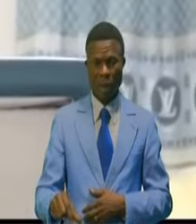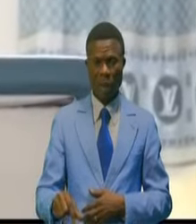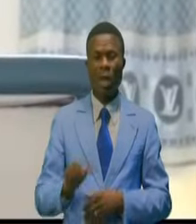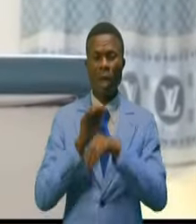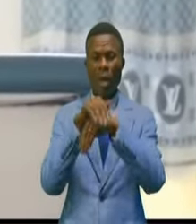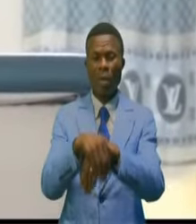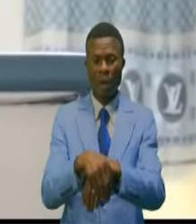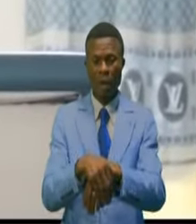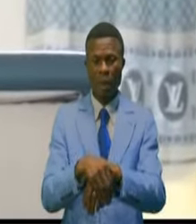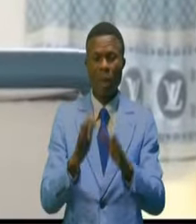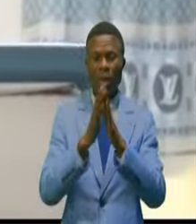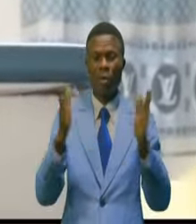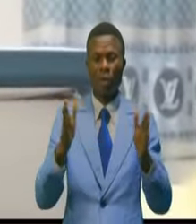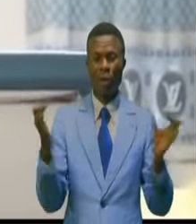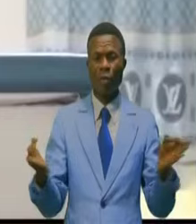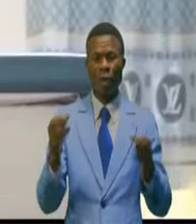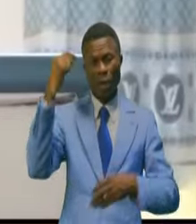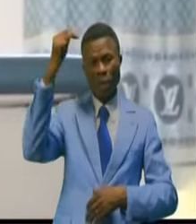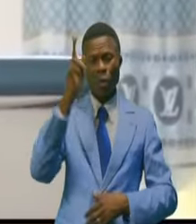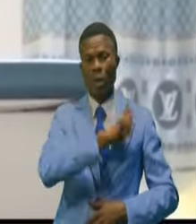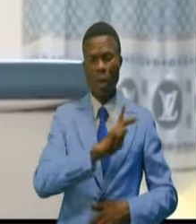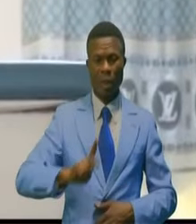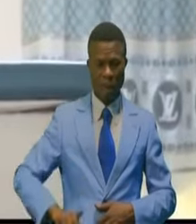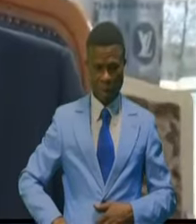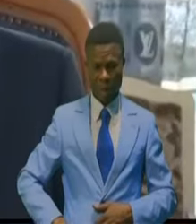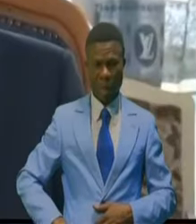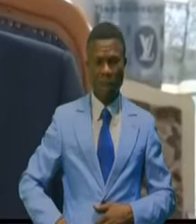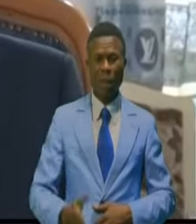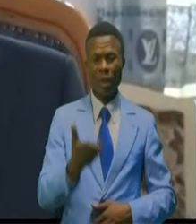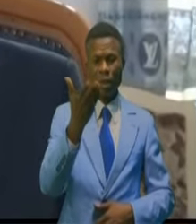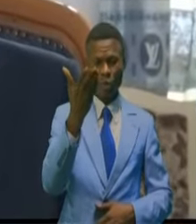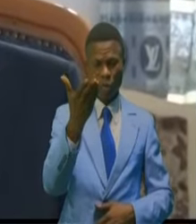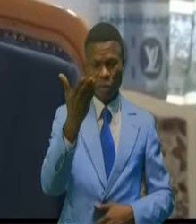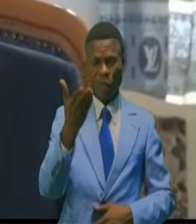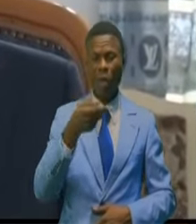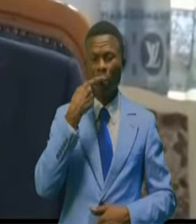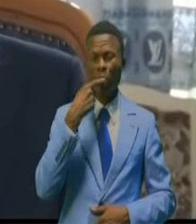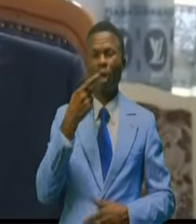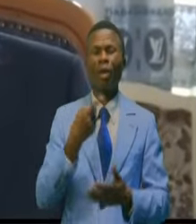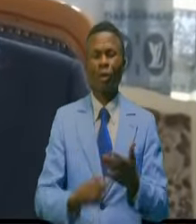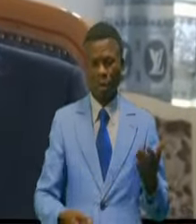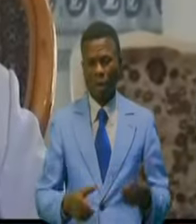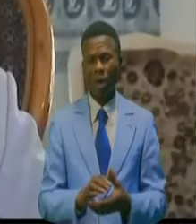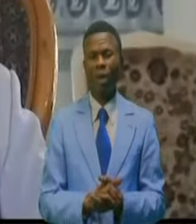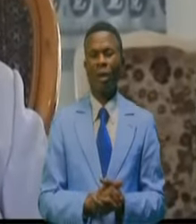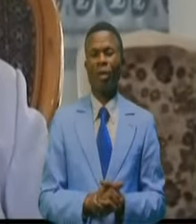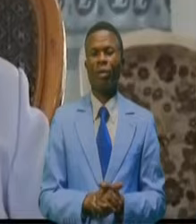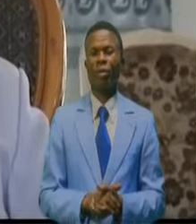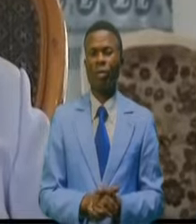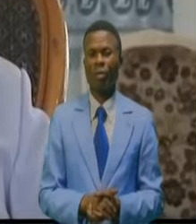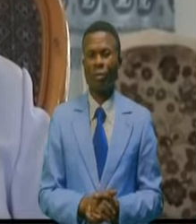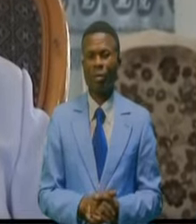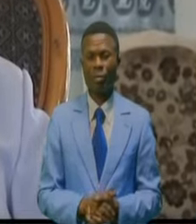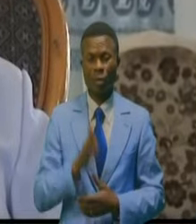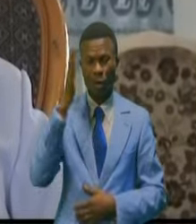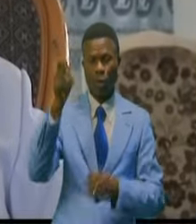pris part à cette célébration de la Noël Kimbanguiste. Des images à suivre avec beaucoup plus de détails dans